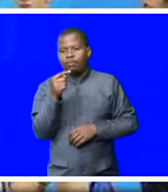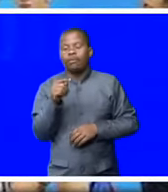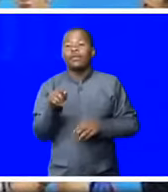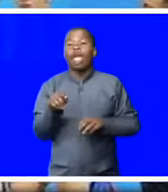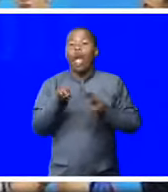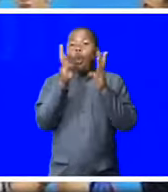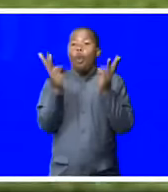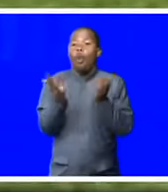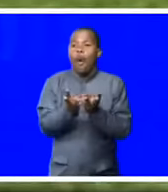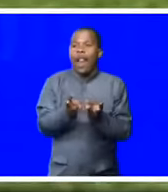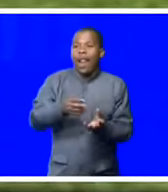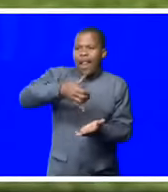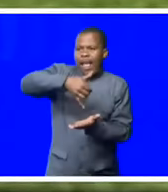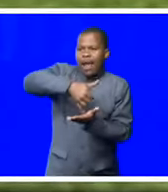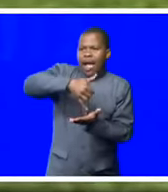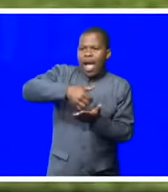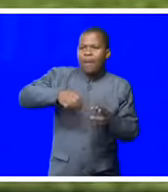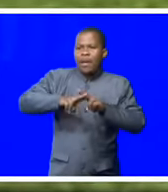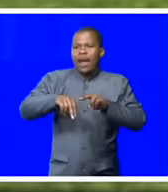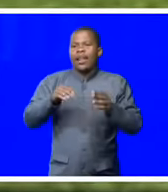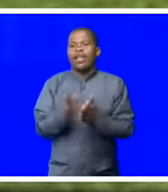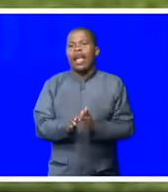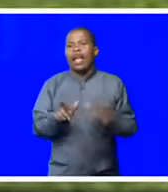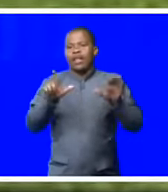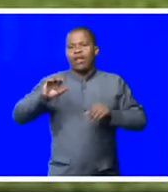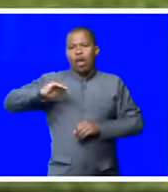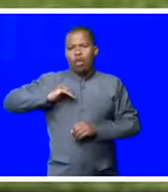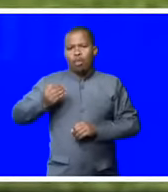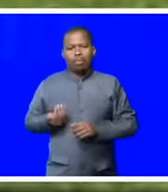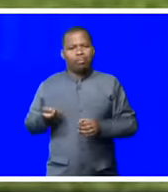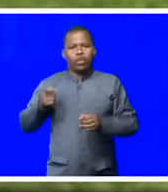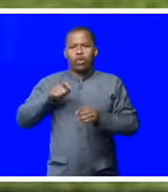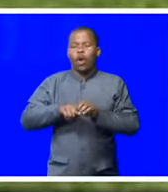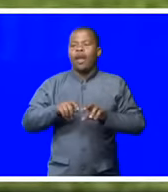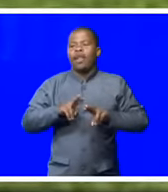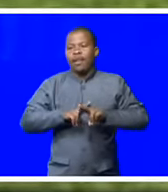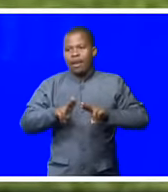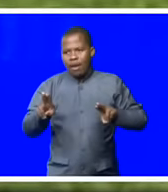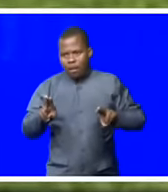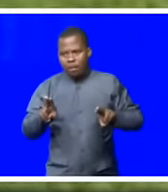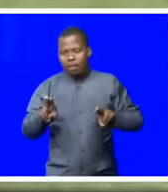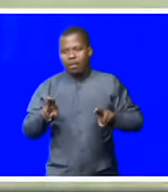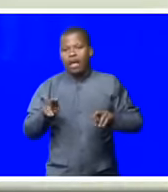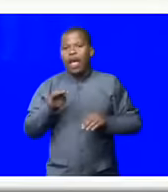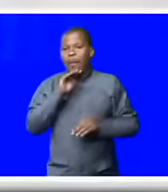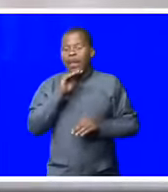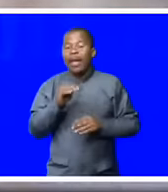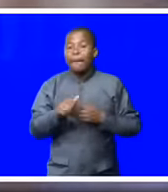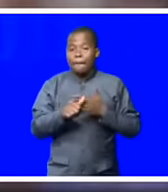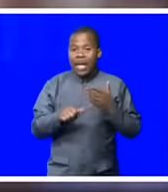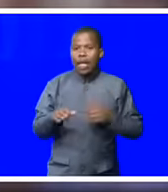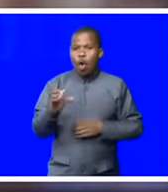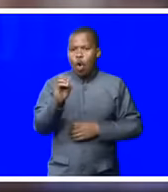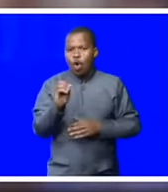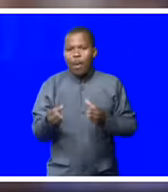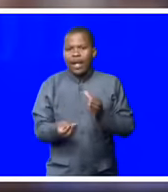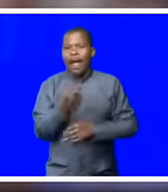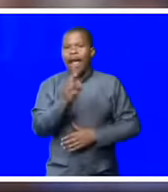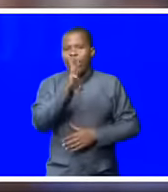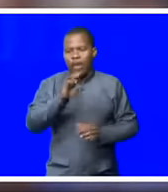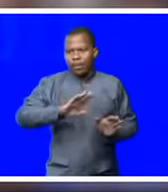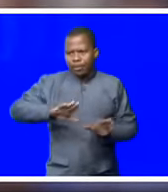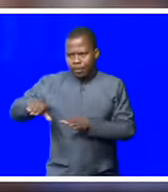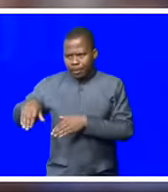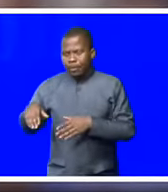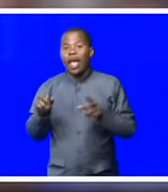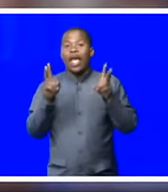libambe imidlalo yemhlaba ema-under 17 yabomake ebekubheke usicala kule nyanga yembala eminyakeni losetulu. Etindzabeni